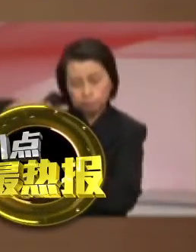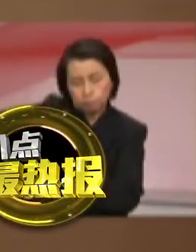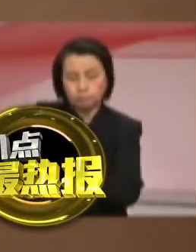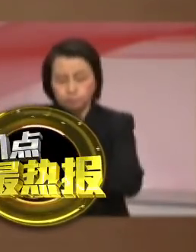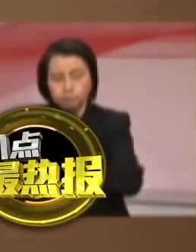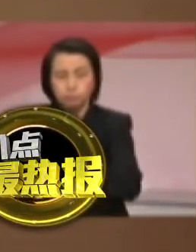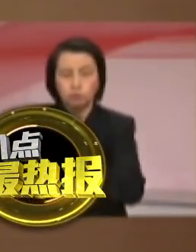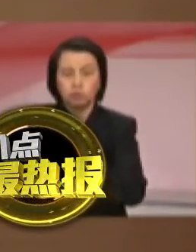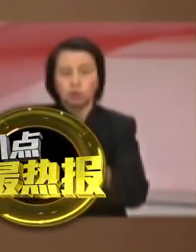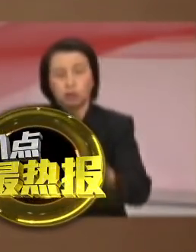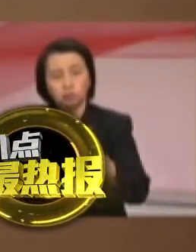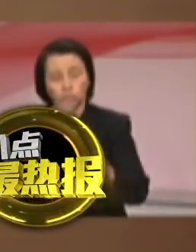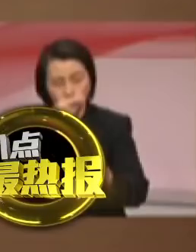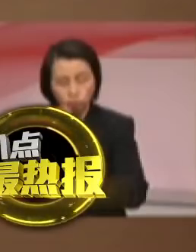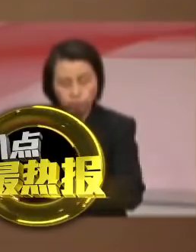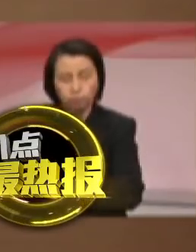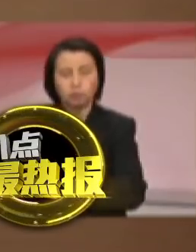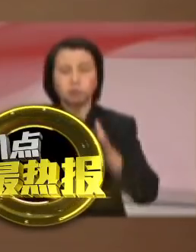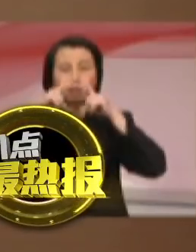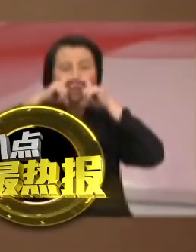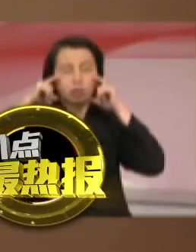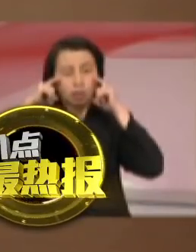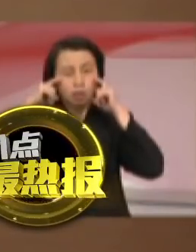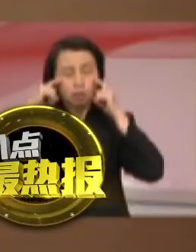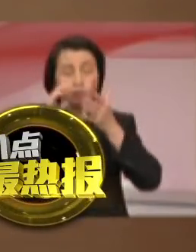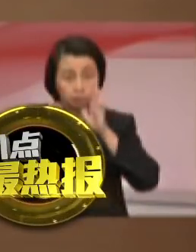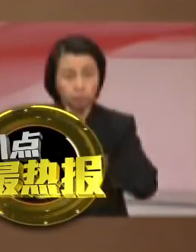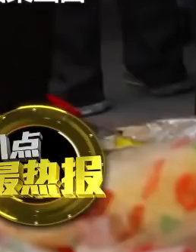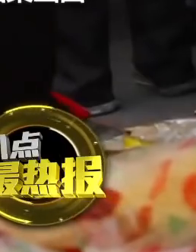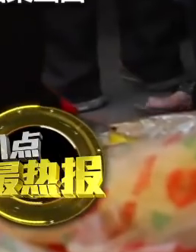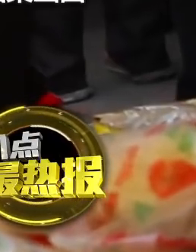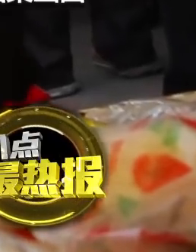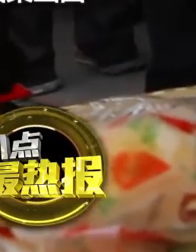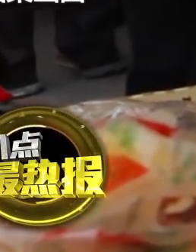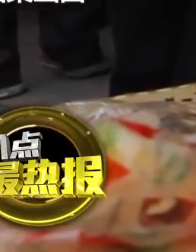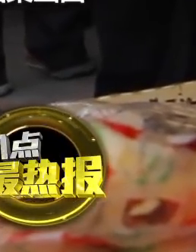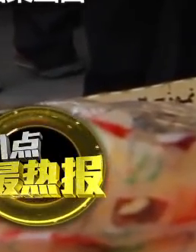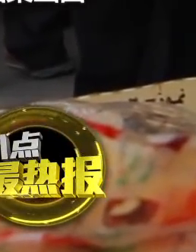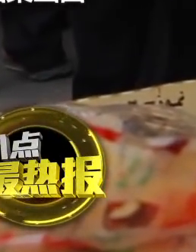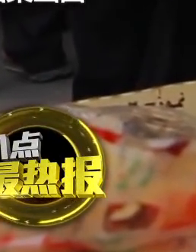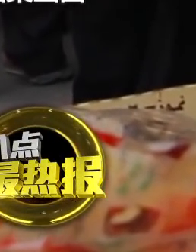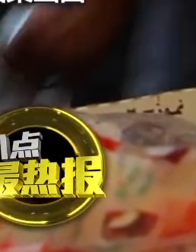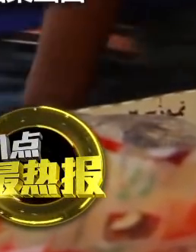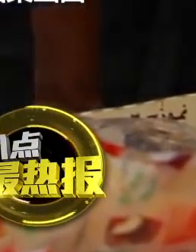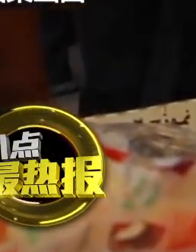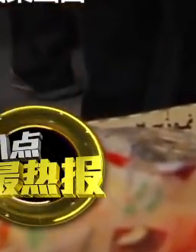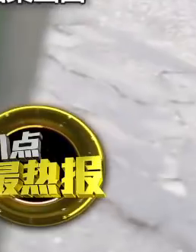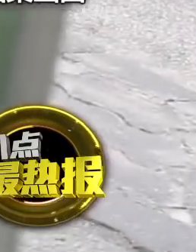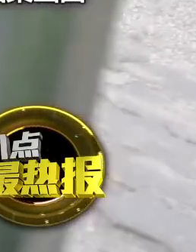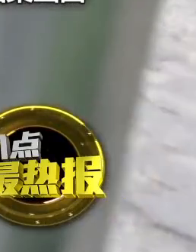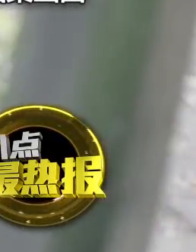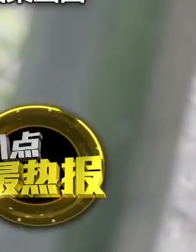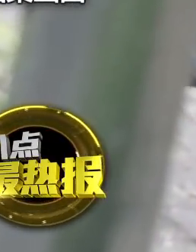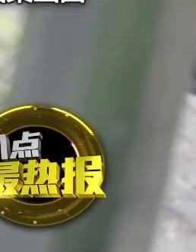juga topping pelitup muka dan sebagainya。 另外，伊斯曼沙比里表示，政府已经允许持有准证并且逗留在